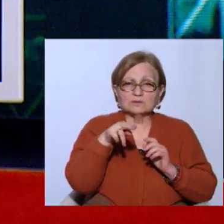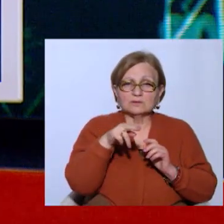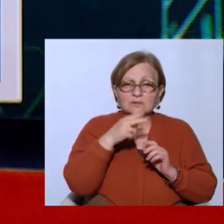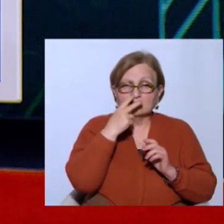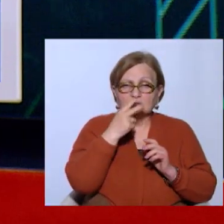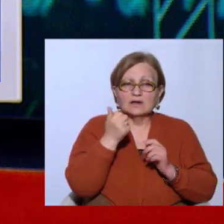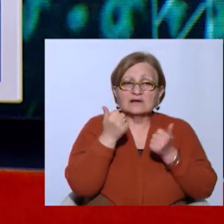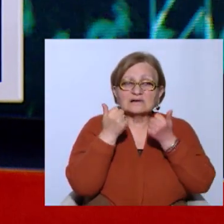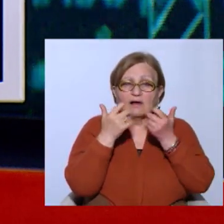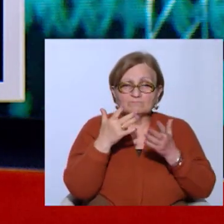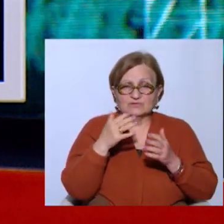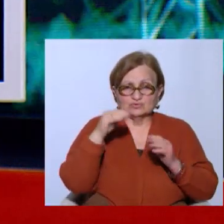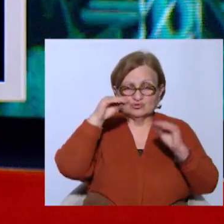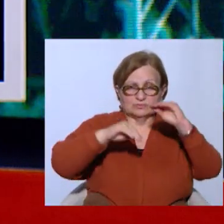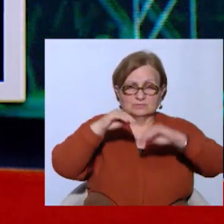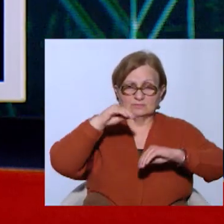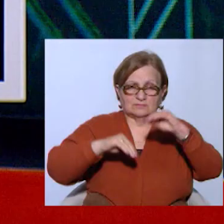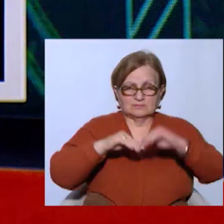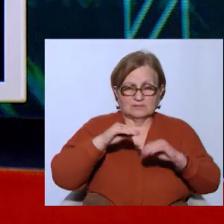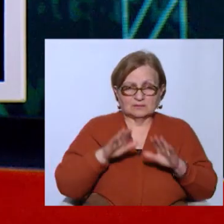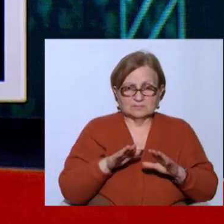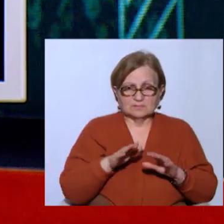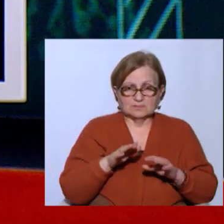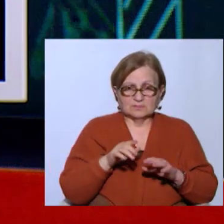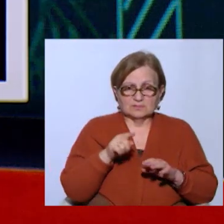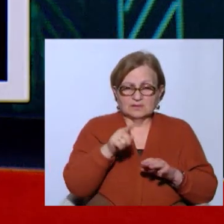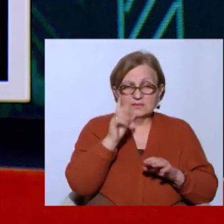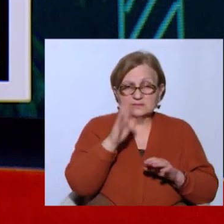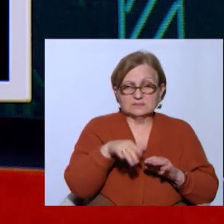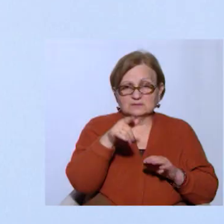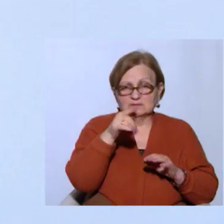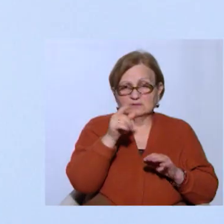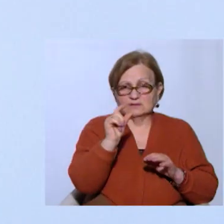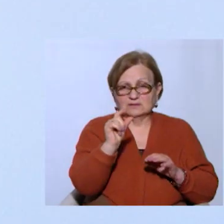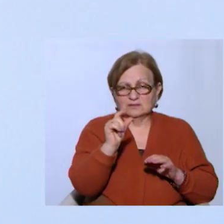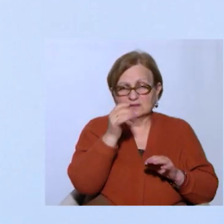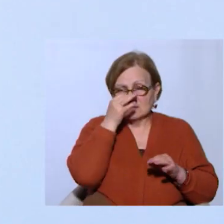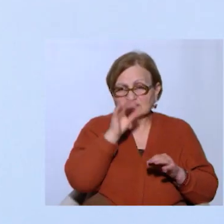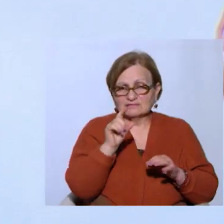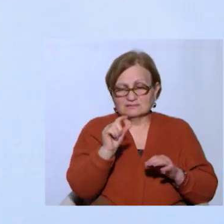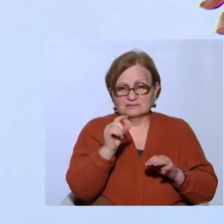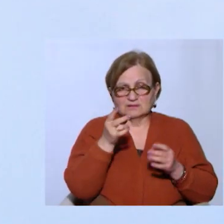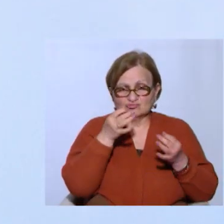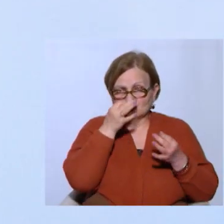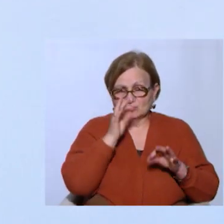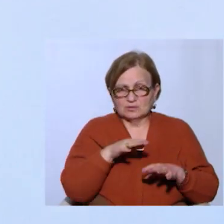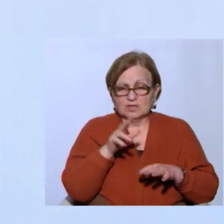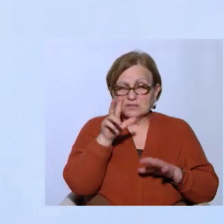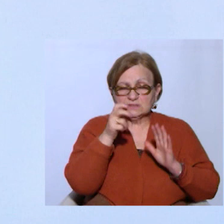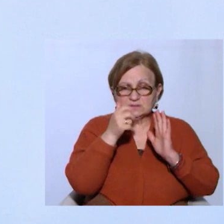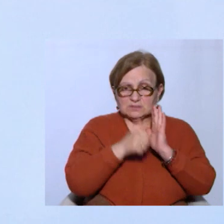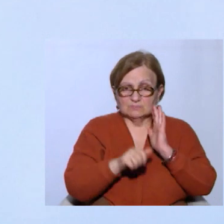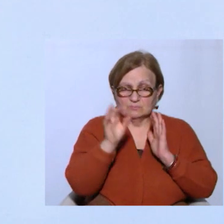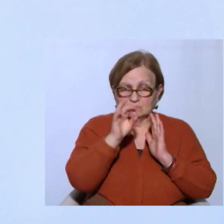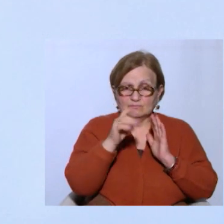მიშვენებს რამდენჯერ ჩაეტევა, ხო? აი ეს იქნება კიდევ ის რადიანის ნაწილი, ხო? ანუ 360